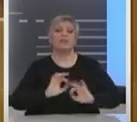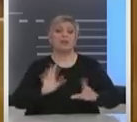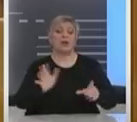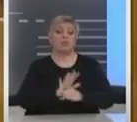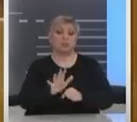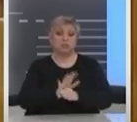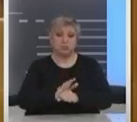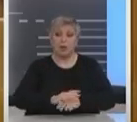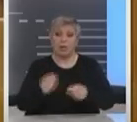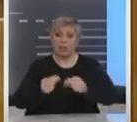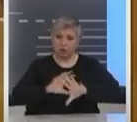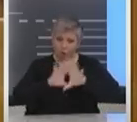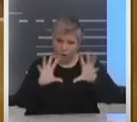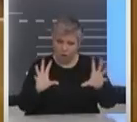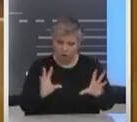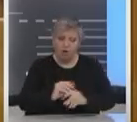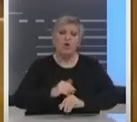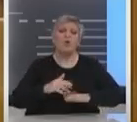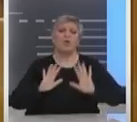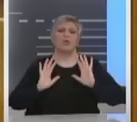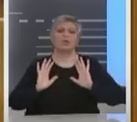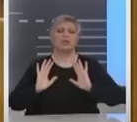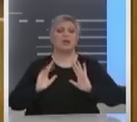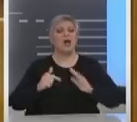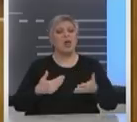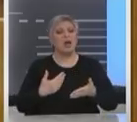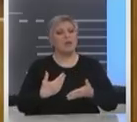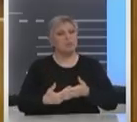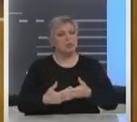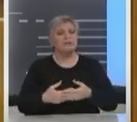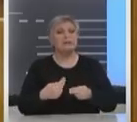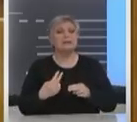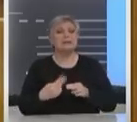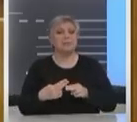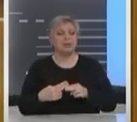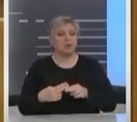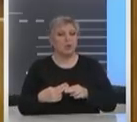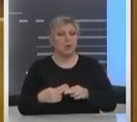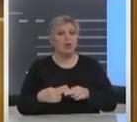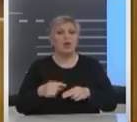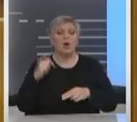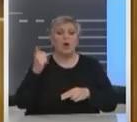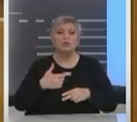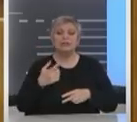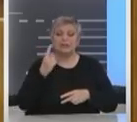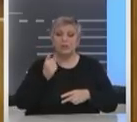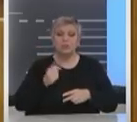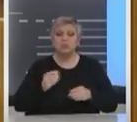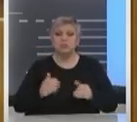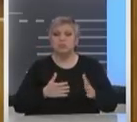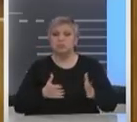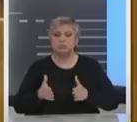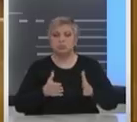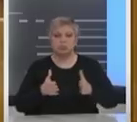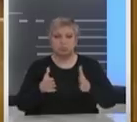δεν συνιστούν τη λύση σε όλα μας τα προβλήματα, αποδεικνύουν όμως κάτι που νομίζω πως είναι σημαντικό. Το να υπάρχει πολιτικός προσανατολισμός